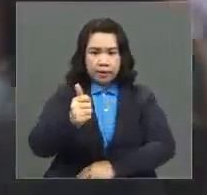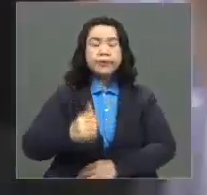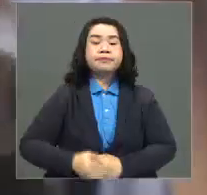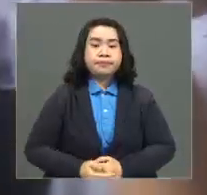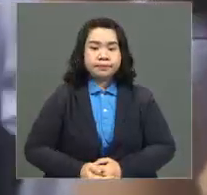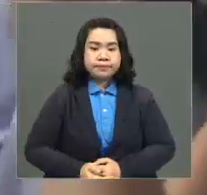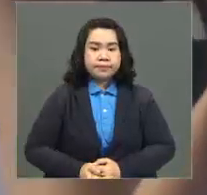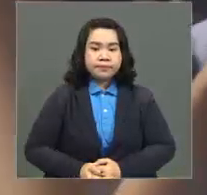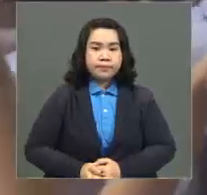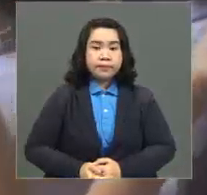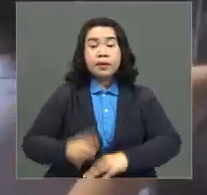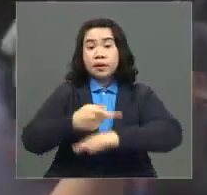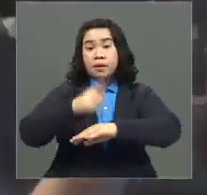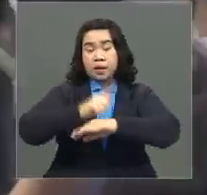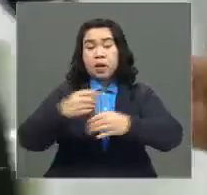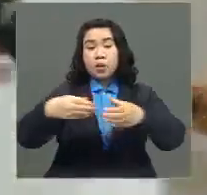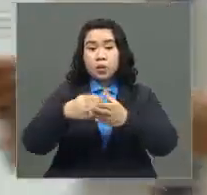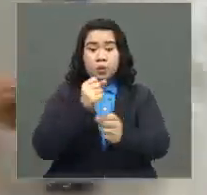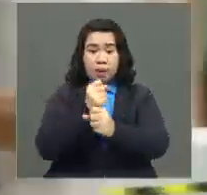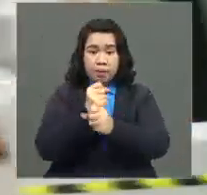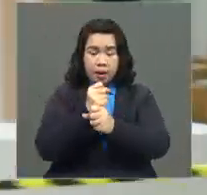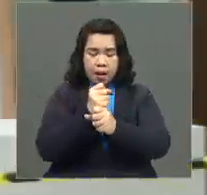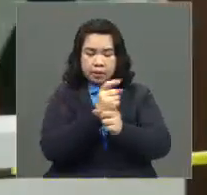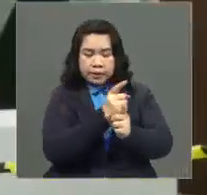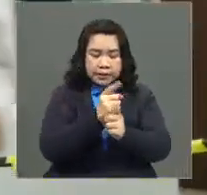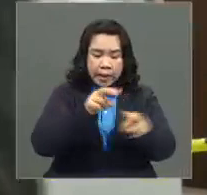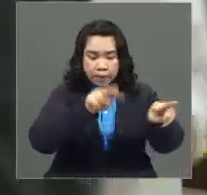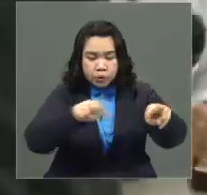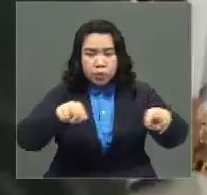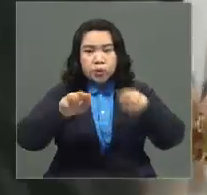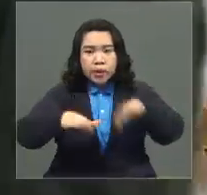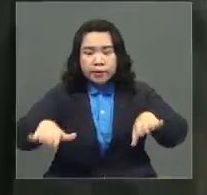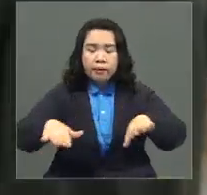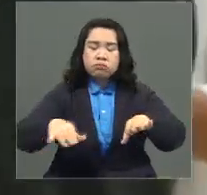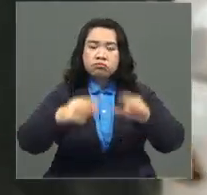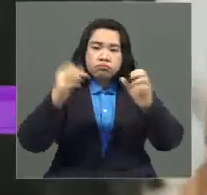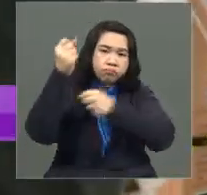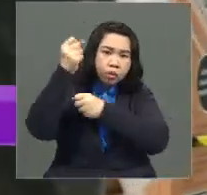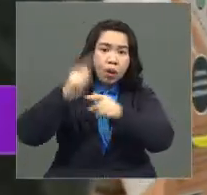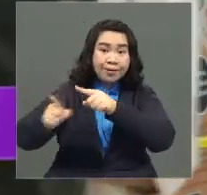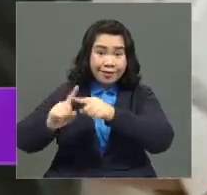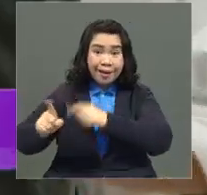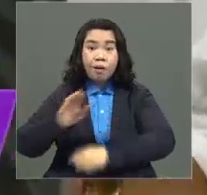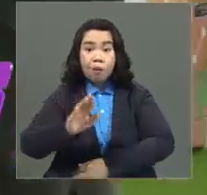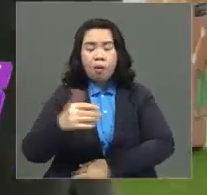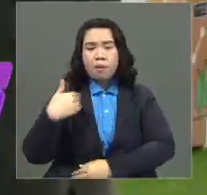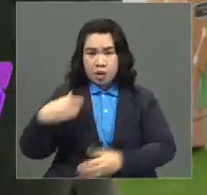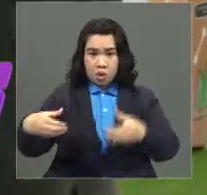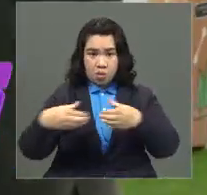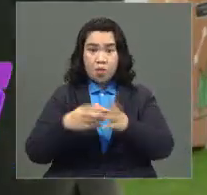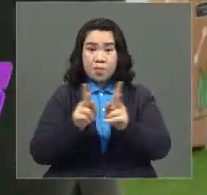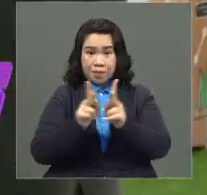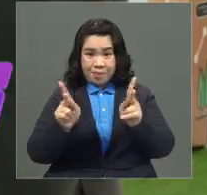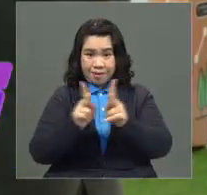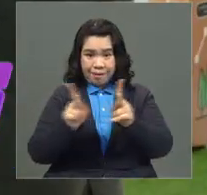ด้านนายสมคิดเชื้อคงประธานคณะทำงานเพื่อติดตามการชุมนุมของกลุ่มนักเรียนนิสิตนักศึกษาและประชาชนในคณะกรรม